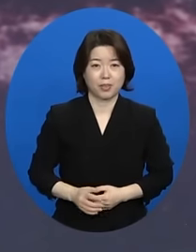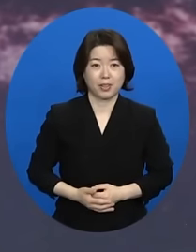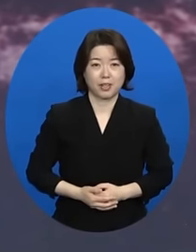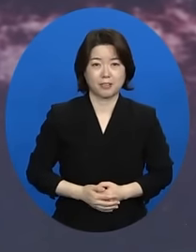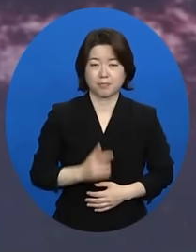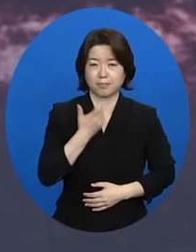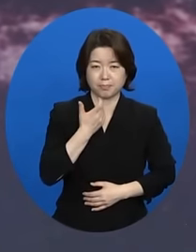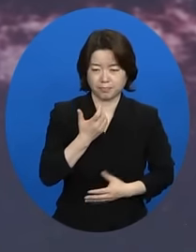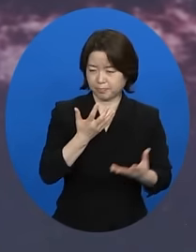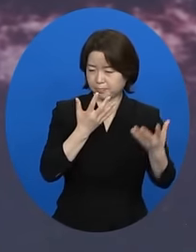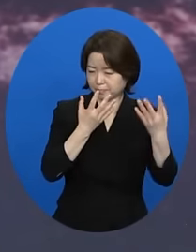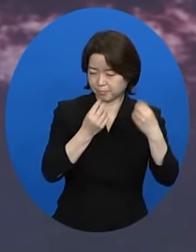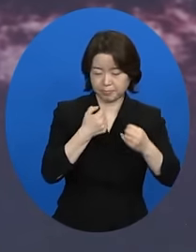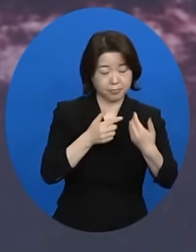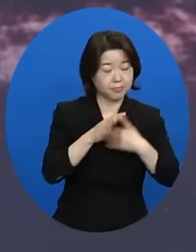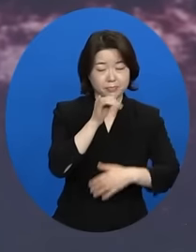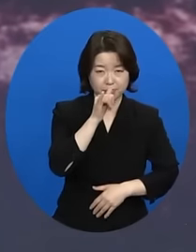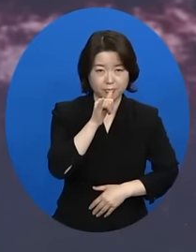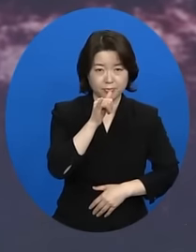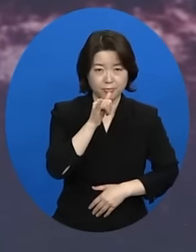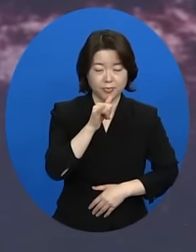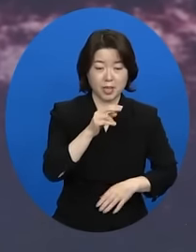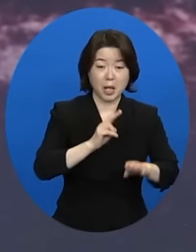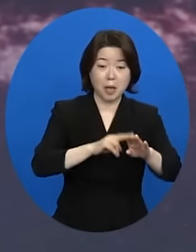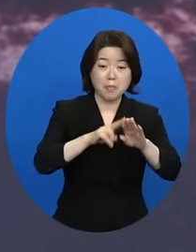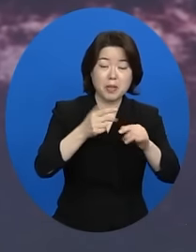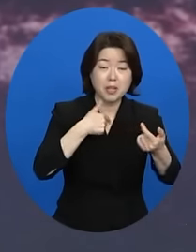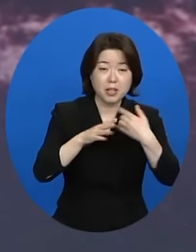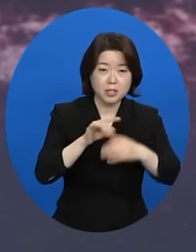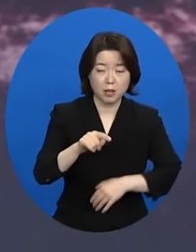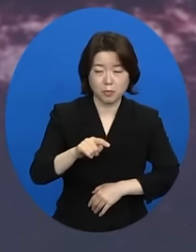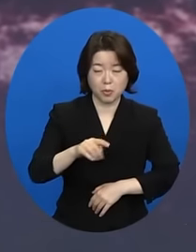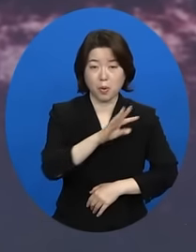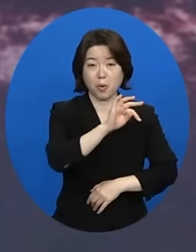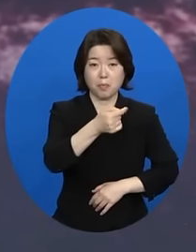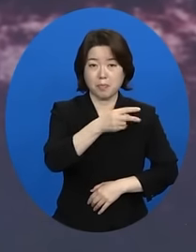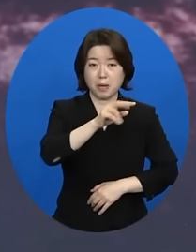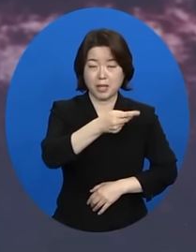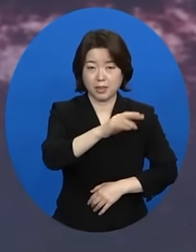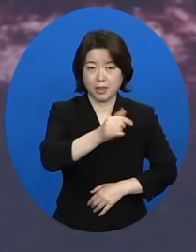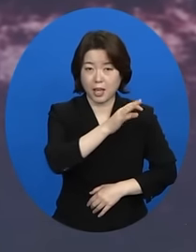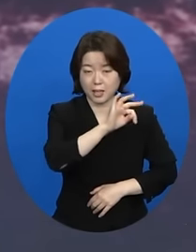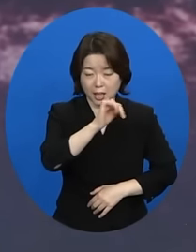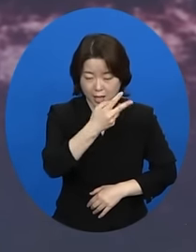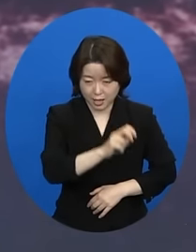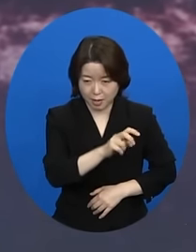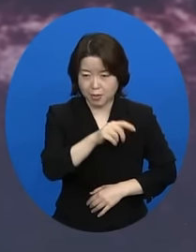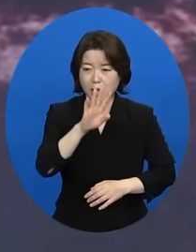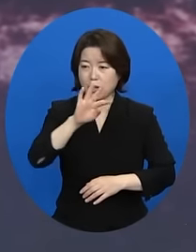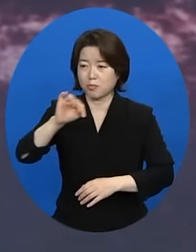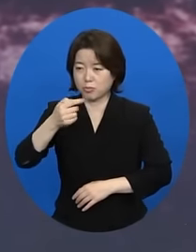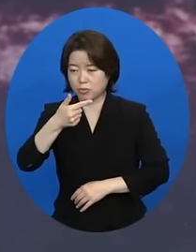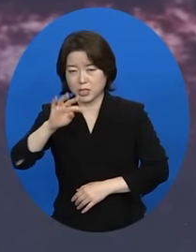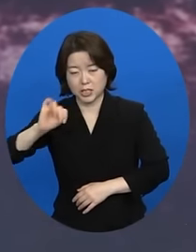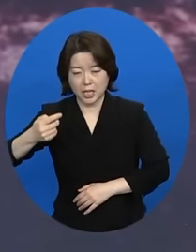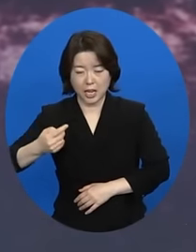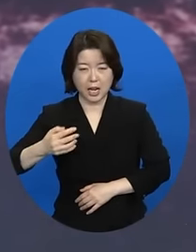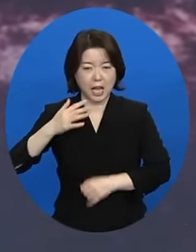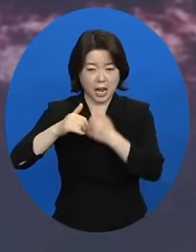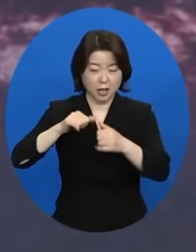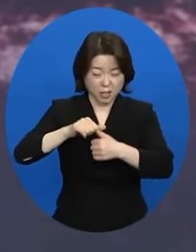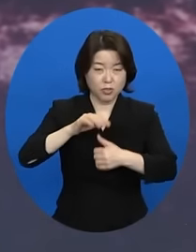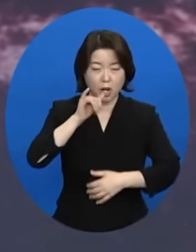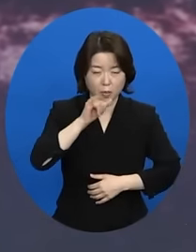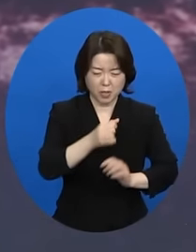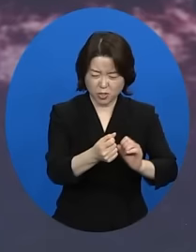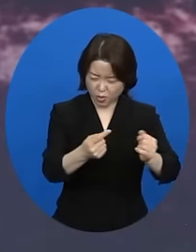야곱이 얼마나 많은 경험을 했습니까? 베델의 체험과 그 다음에 바다나람과 분열과 여러 가지 체험을 했지만 야곱아 너가